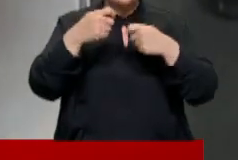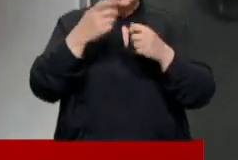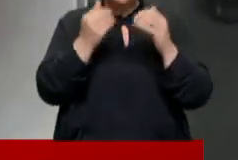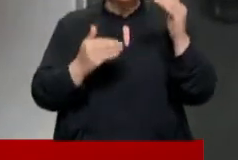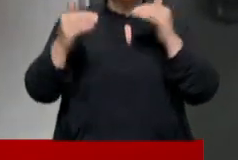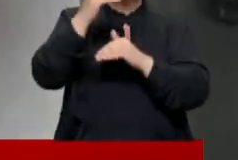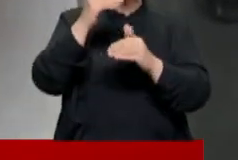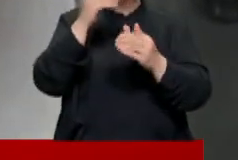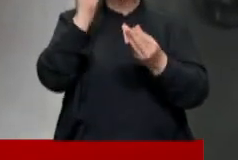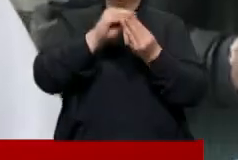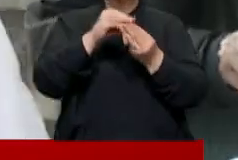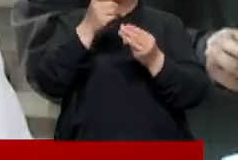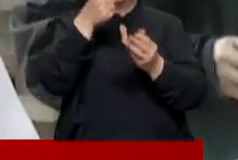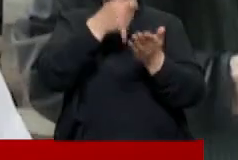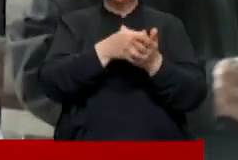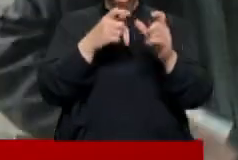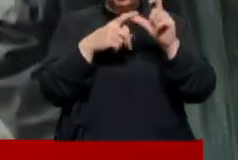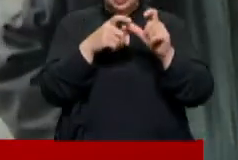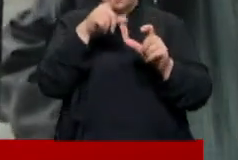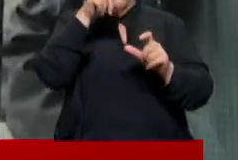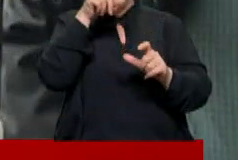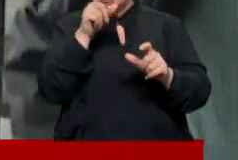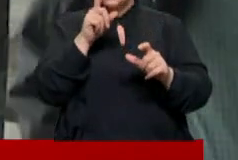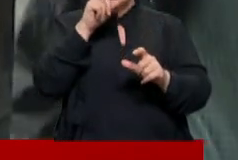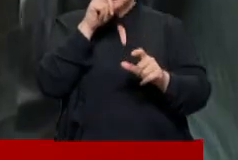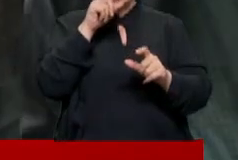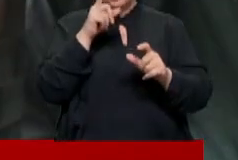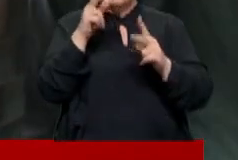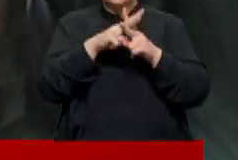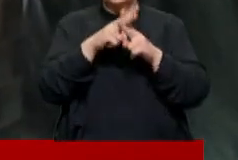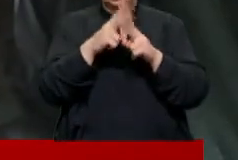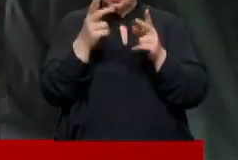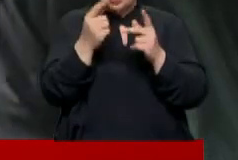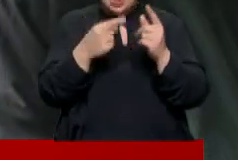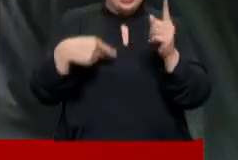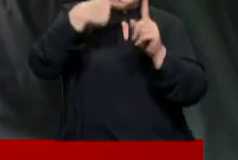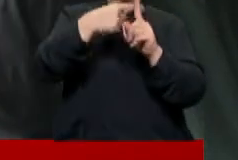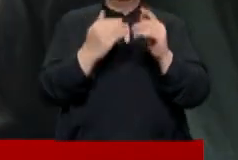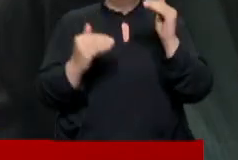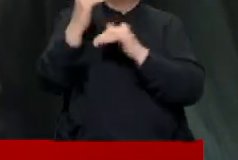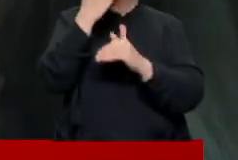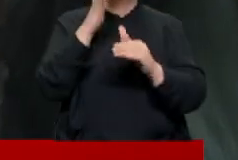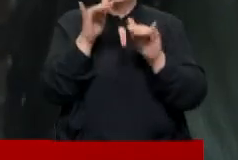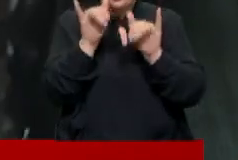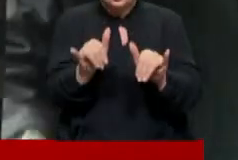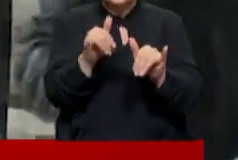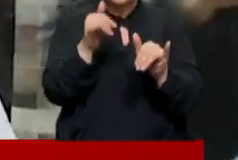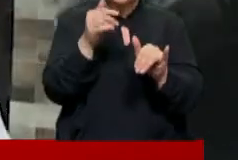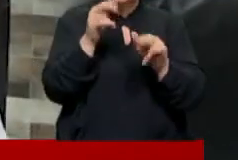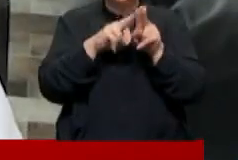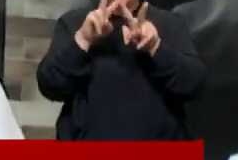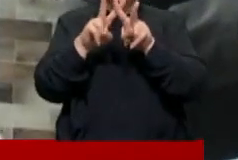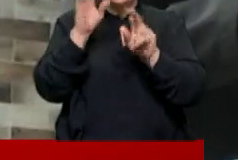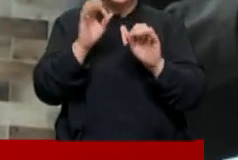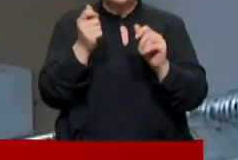zamlı tarifeyle ödüyor faturasını. Şubat ayında, Mart ayında, Nisan ayında faturamızda ekstra bir kullanım yok. Aynı kullanım ama